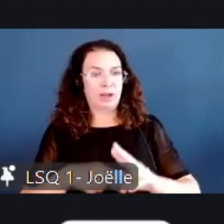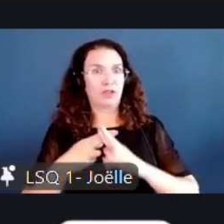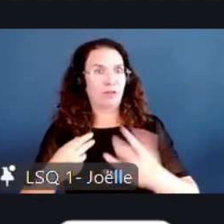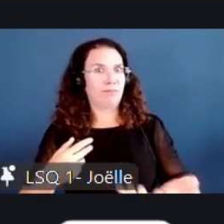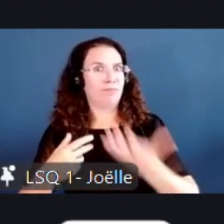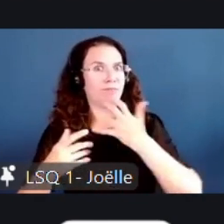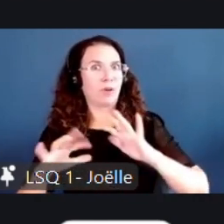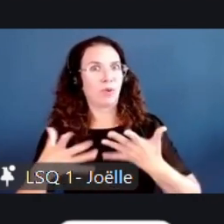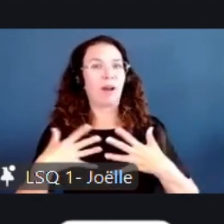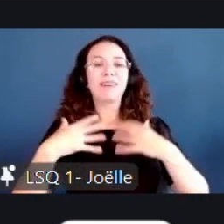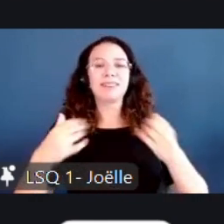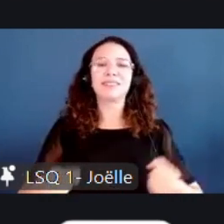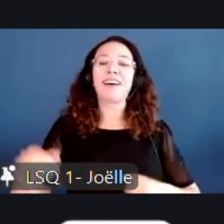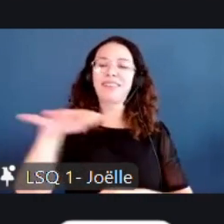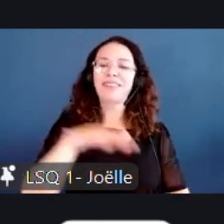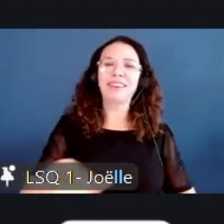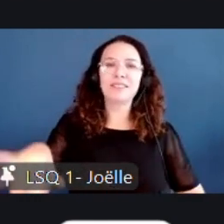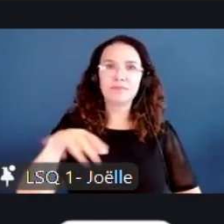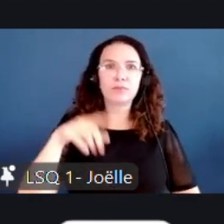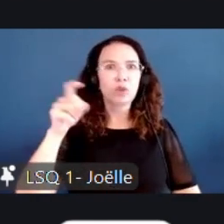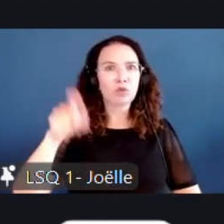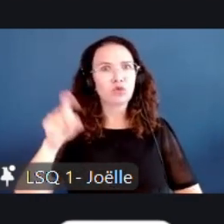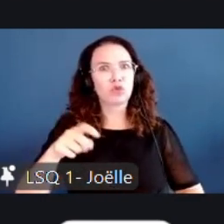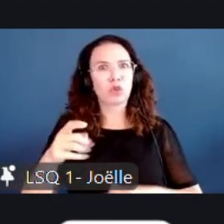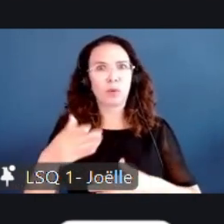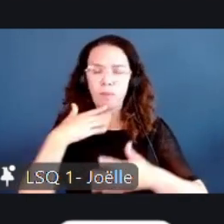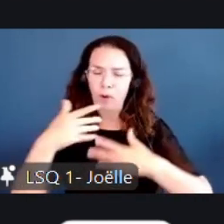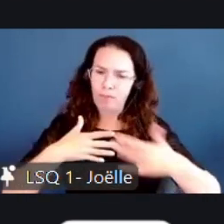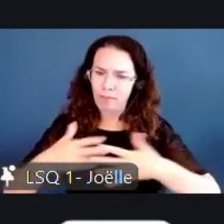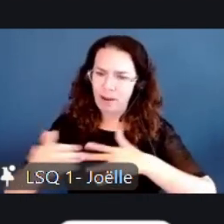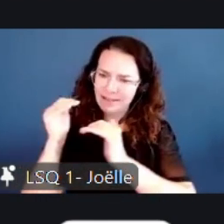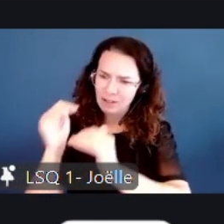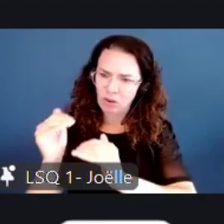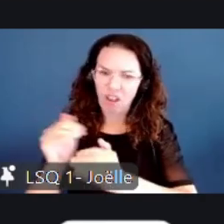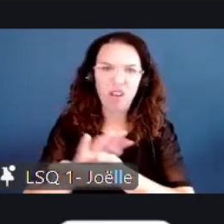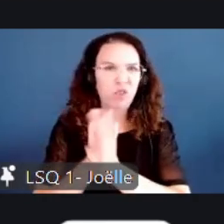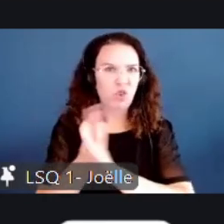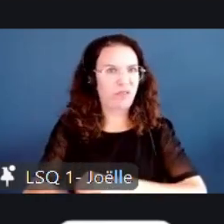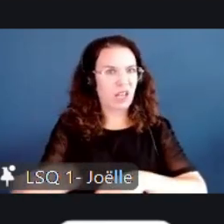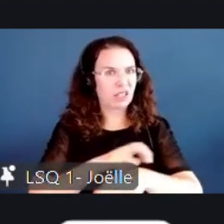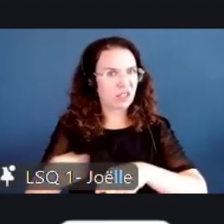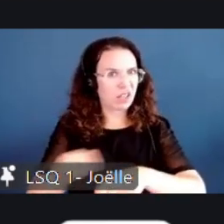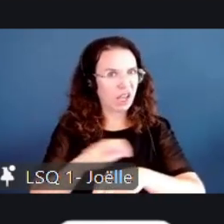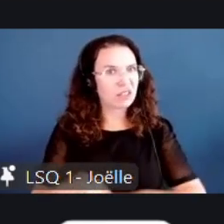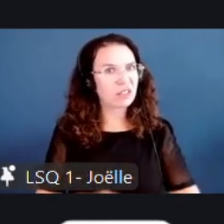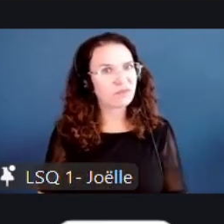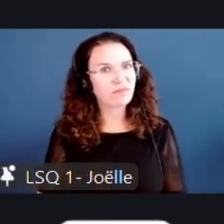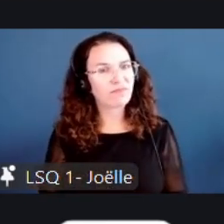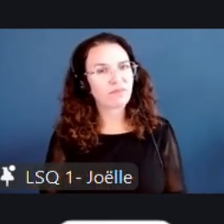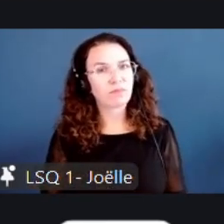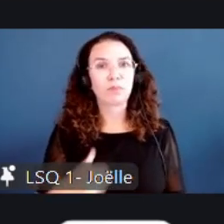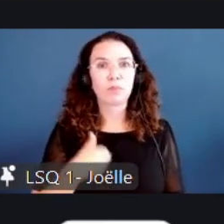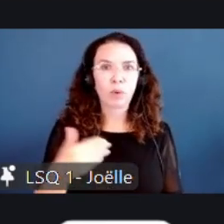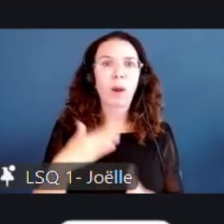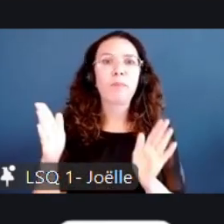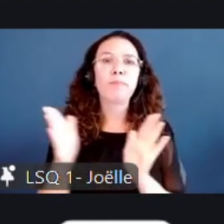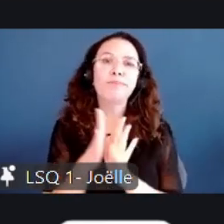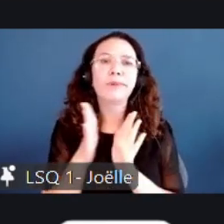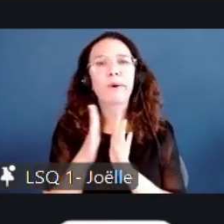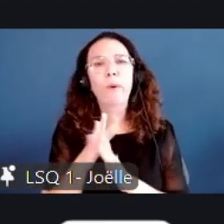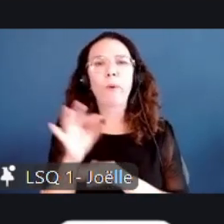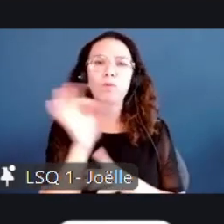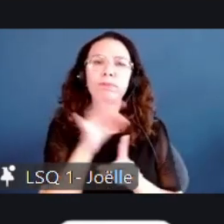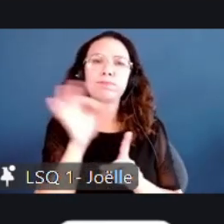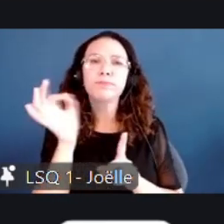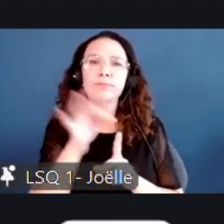c'est que le milieu de la santé, qui devrait être un refuge, devient souvent un vecteur de ce stress. À force de vivre des microagressions ou de